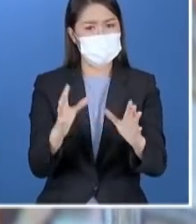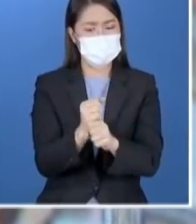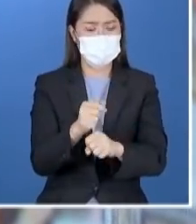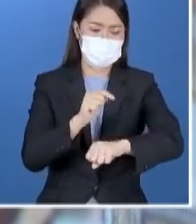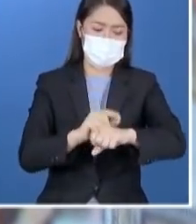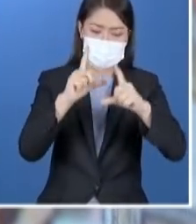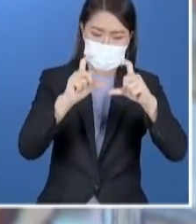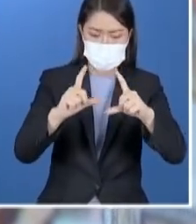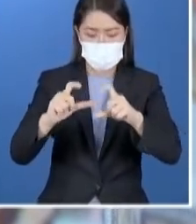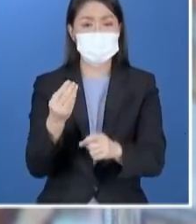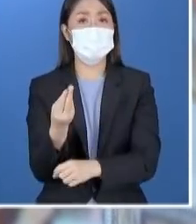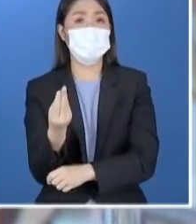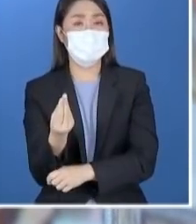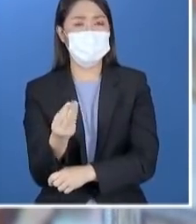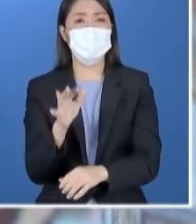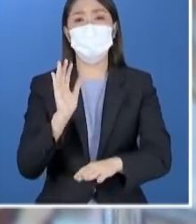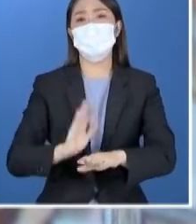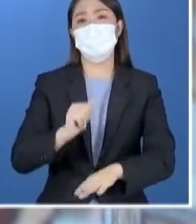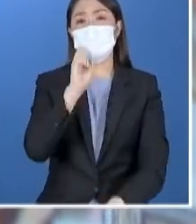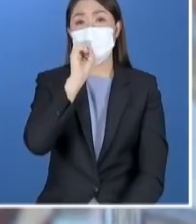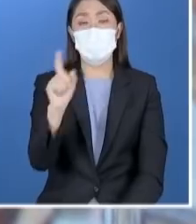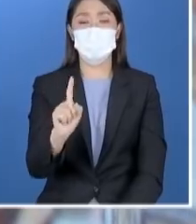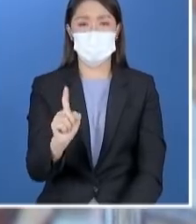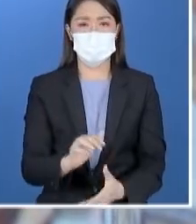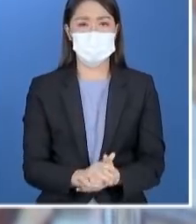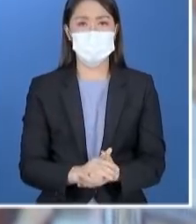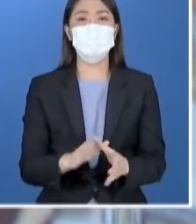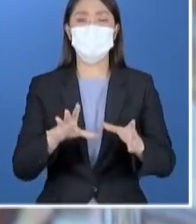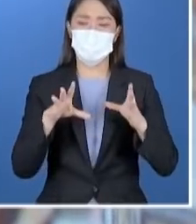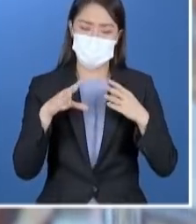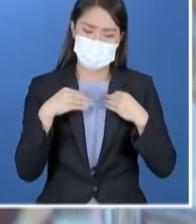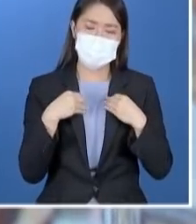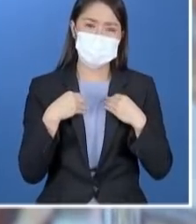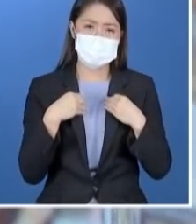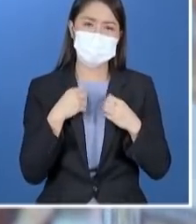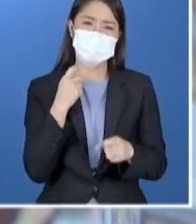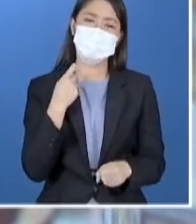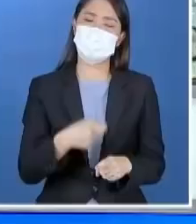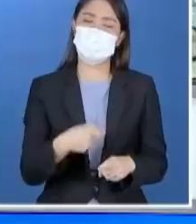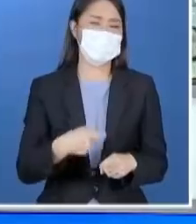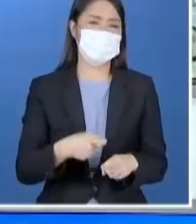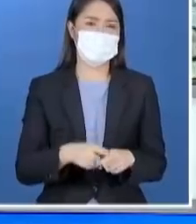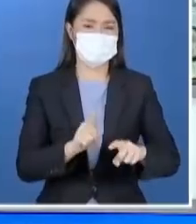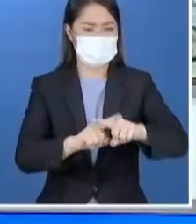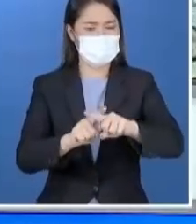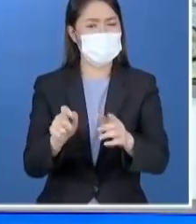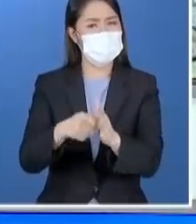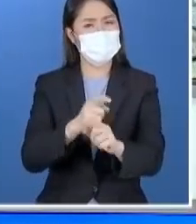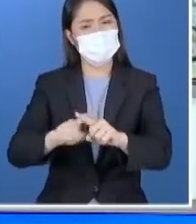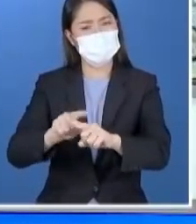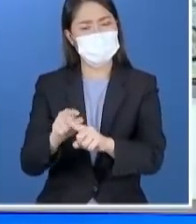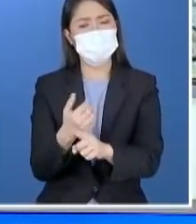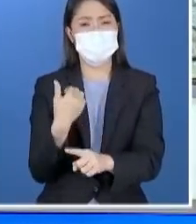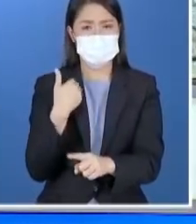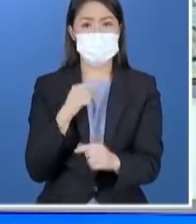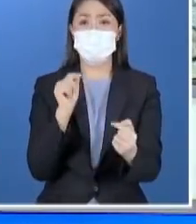ายกี่โมงกันแน่เนี่ยทางด้านผู้เชี่ยวชาญเองก็ยังยืนยันบอกว่าก็ยอมรับมันก็วิเคราะห์ยาก แล้วมันมีหลายปัจจัยเข้ามาเกี่ยวด้วย ยิ่งอ